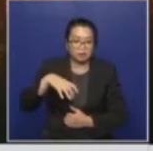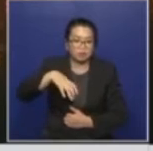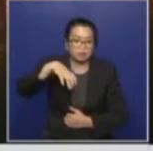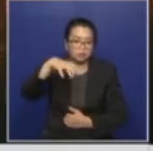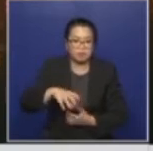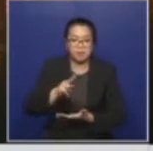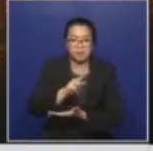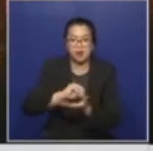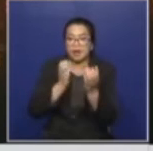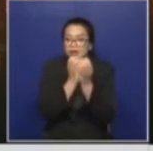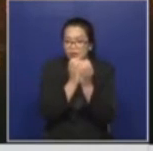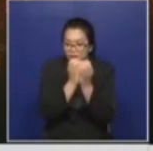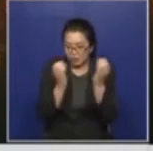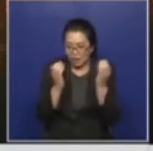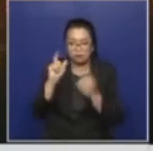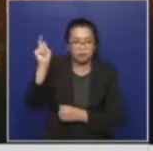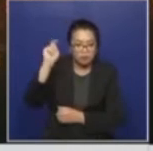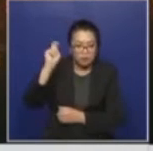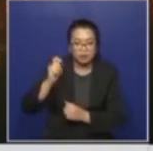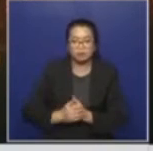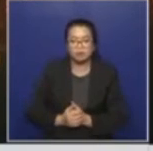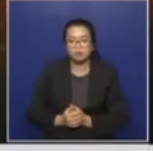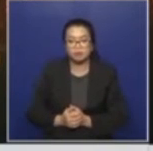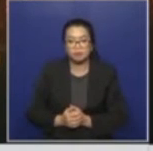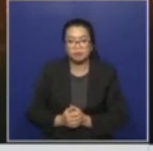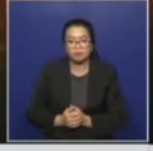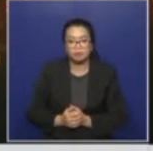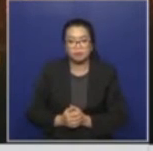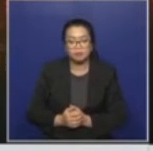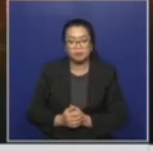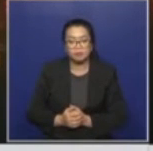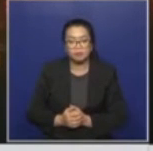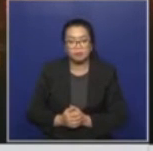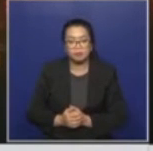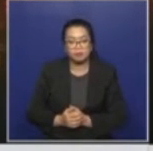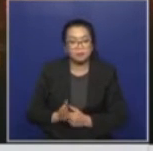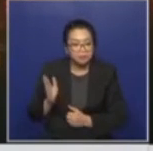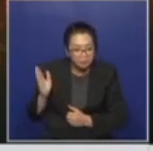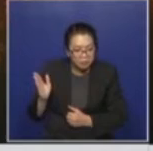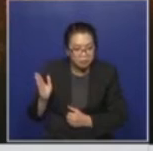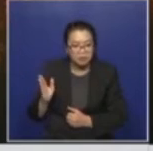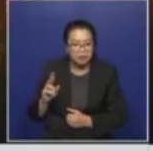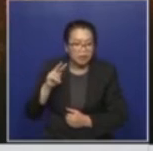านัดหมายกันที่มหาวิทยาลัยธรรมศาสตร์ท่าพระจันทร์ท่านประธานครับเหตุการณ์